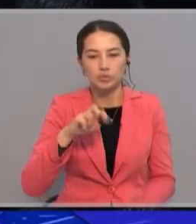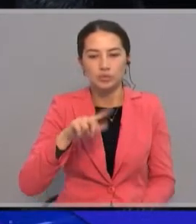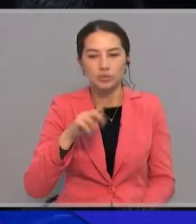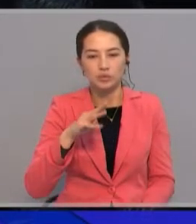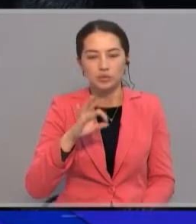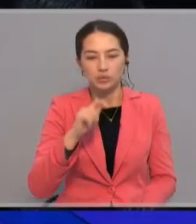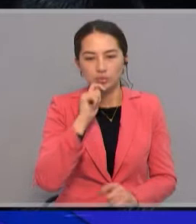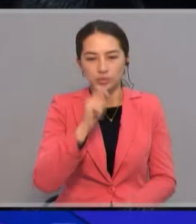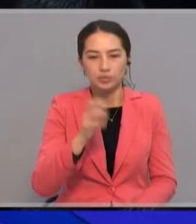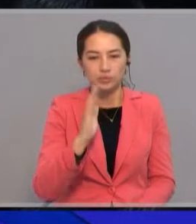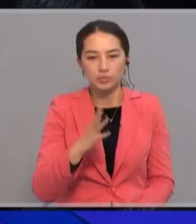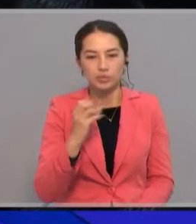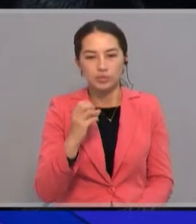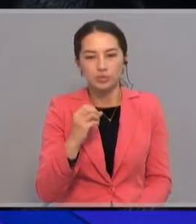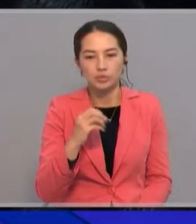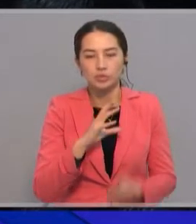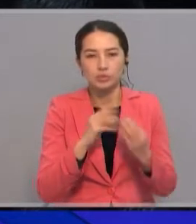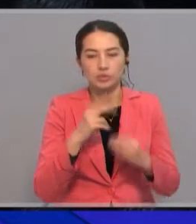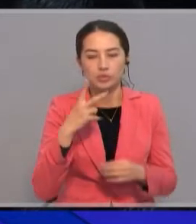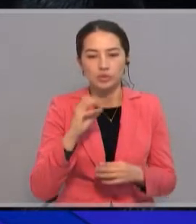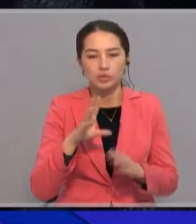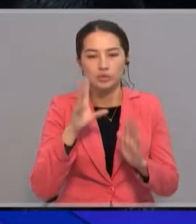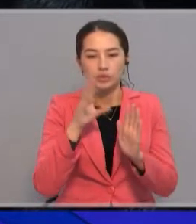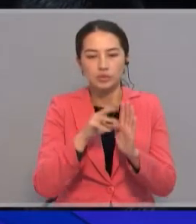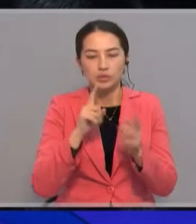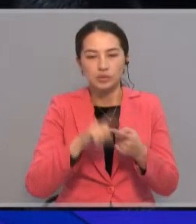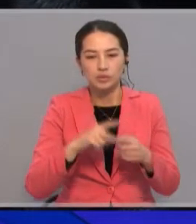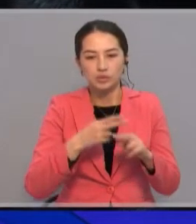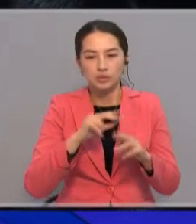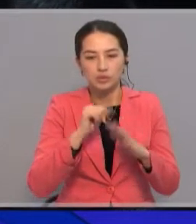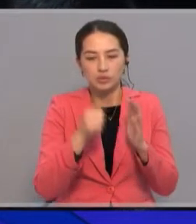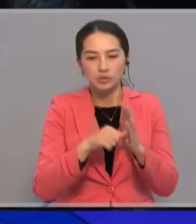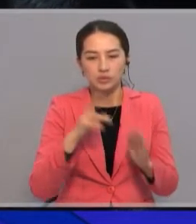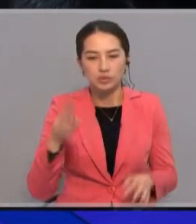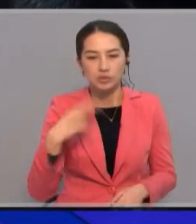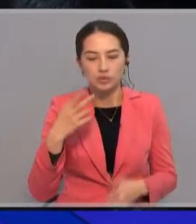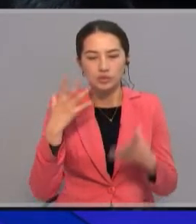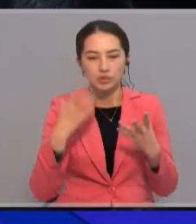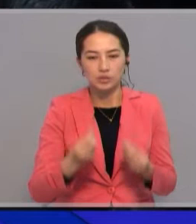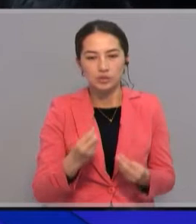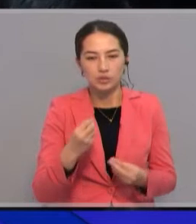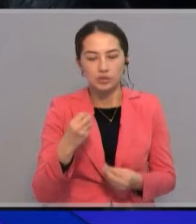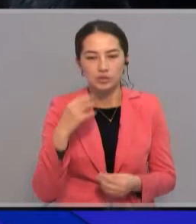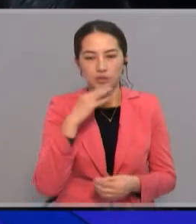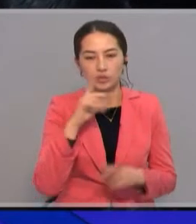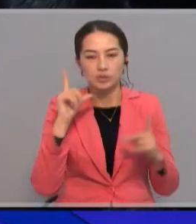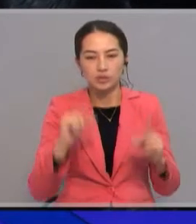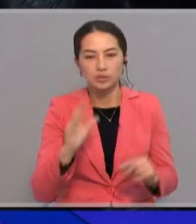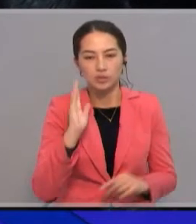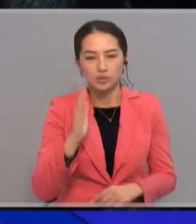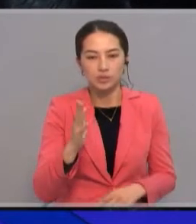береміз. Тағы бір айта кетерлігі, тәуелсіздік қарсаңында әсіресе 16 желтоқсан күні өте көп жеңілдіктер